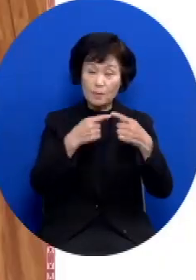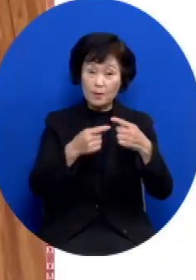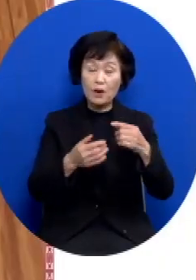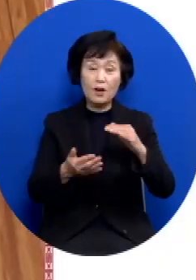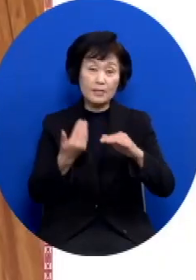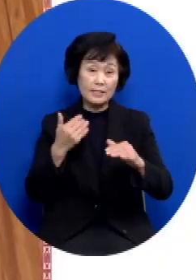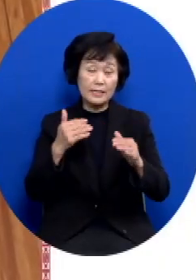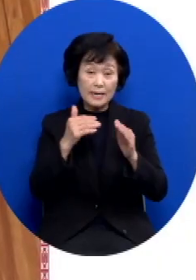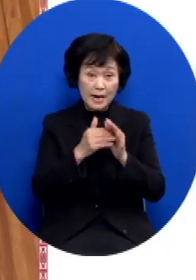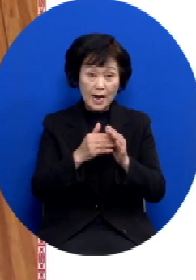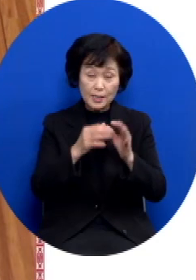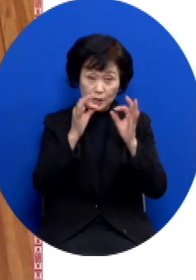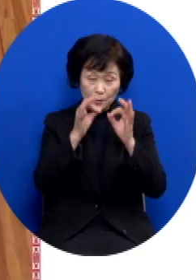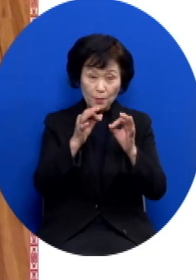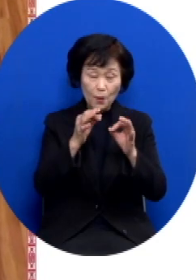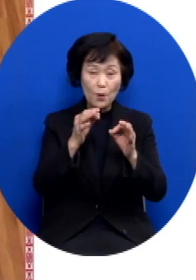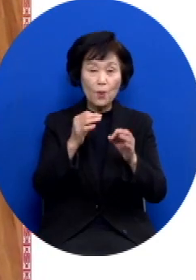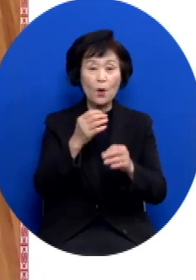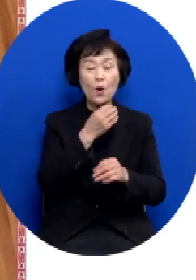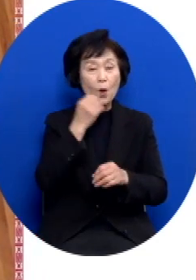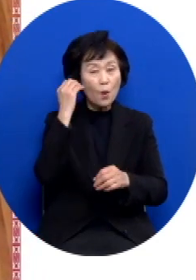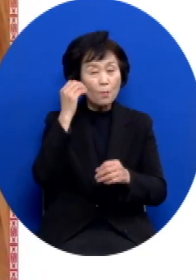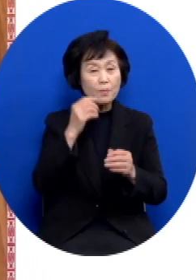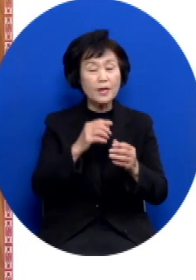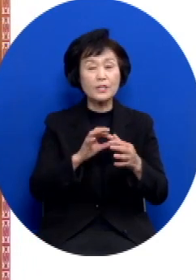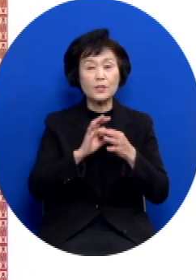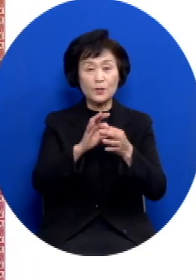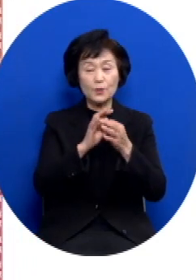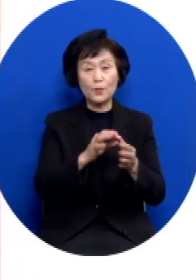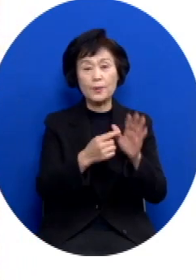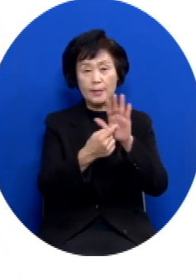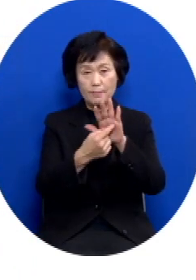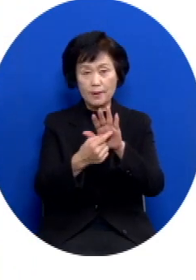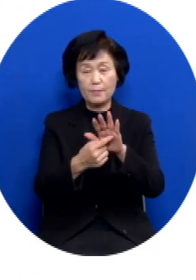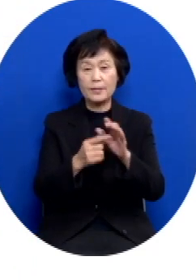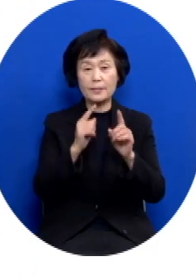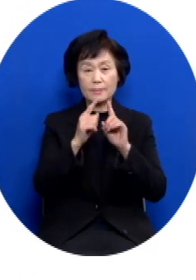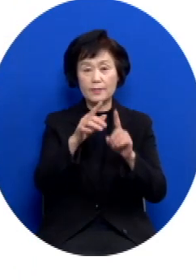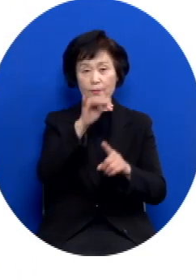홈페이지를 통해 제공할 예정입니다. 지금까지 소셜브리핑 크리스천을 위한 세상복이었습니다.